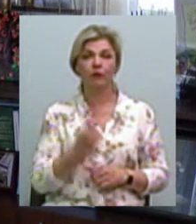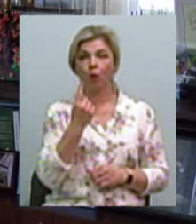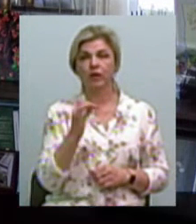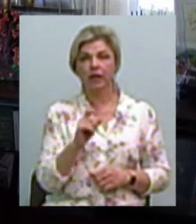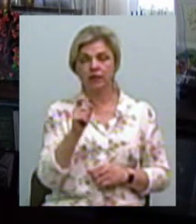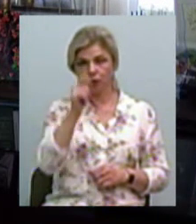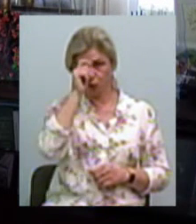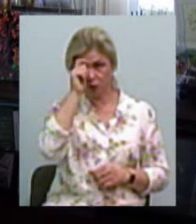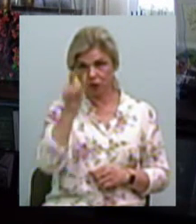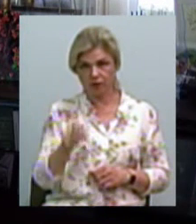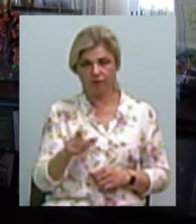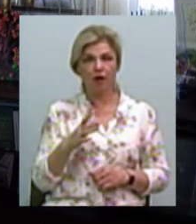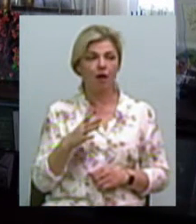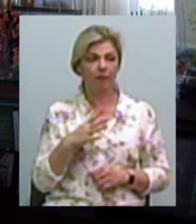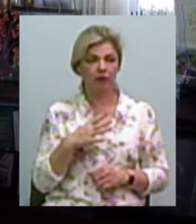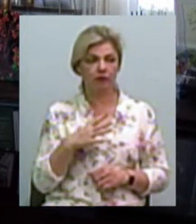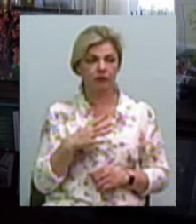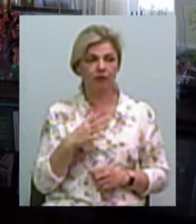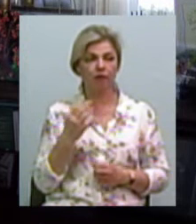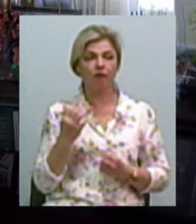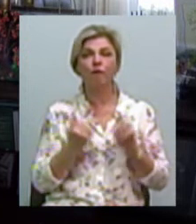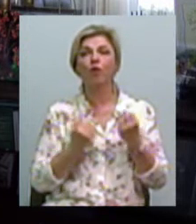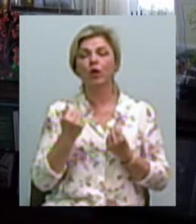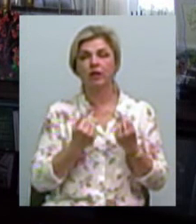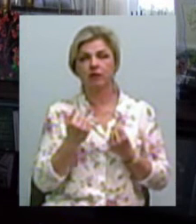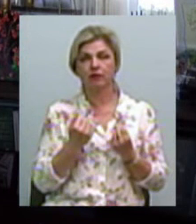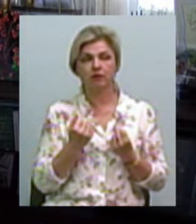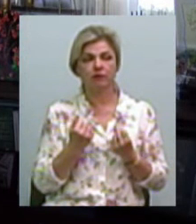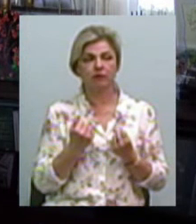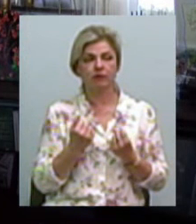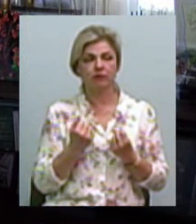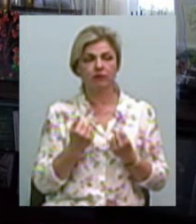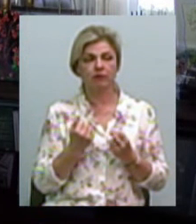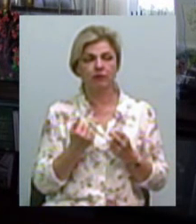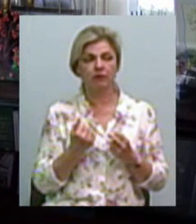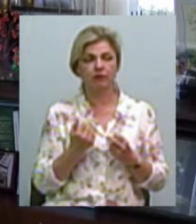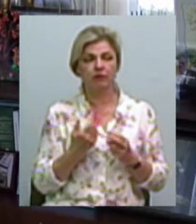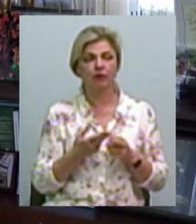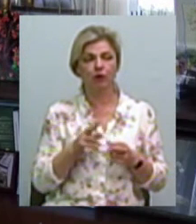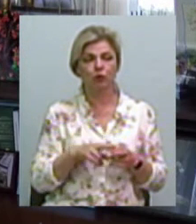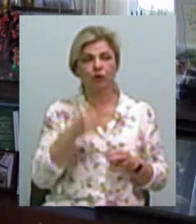чоловіків був водієм транспортного засобу, який вчинив ДТП.